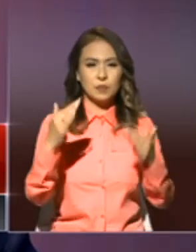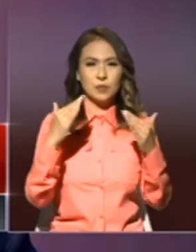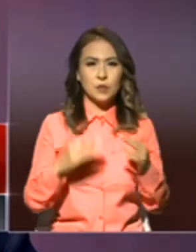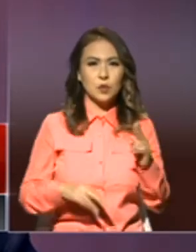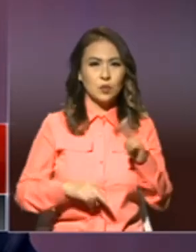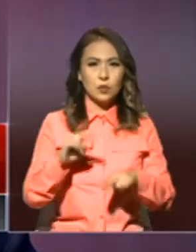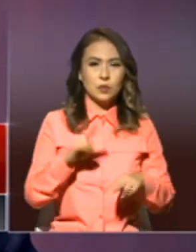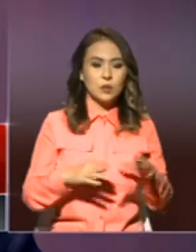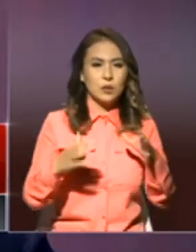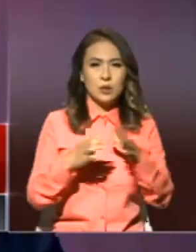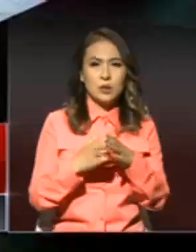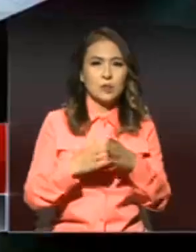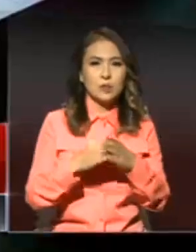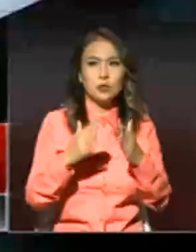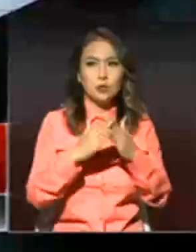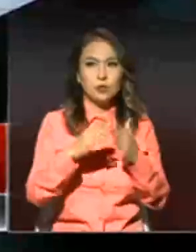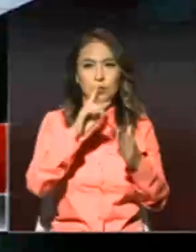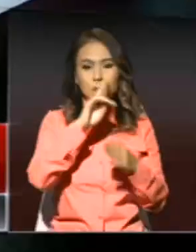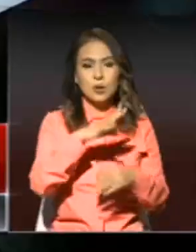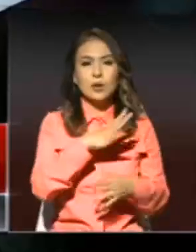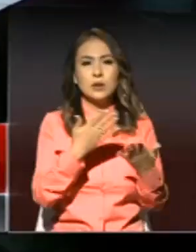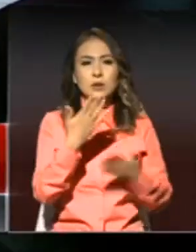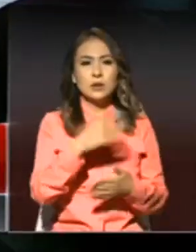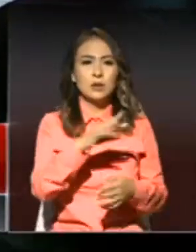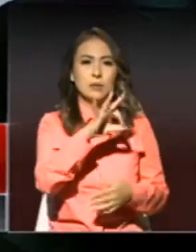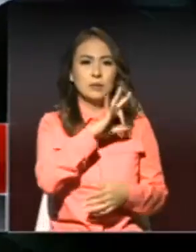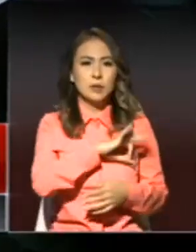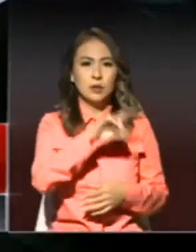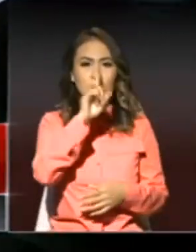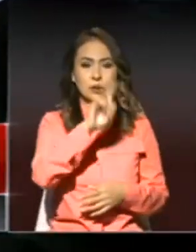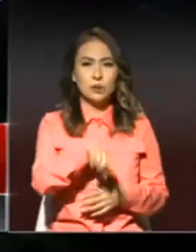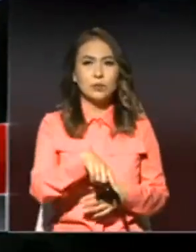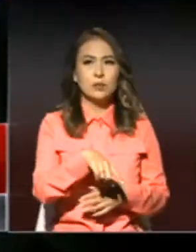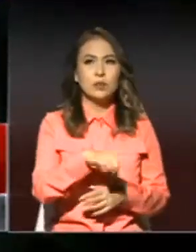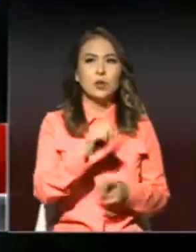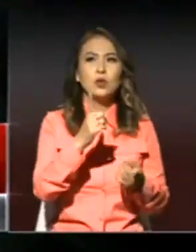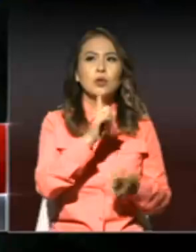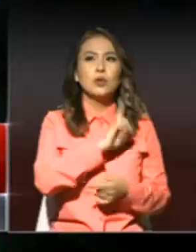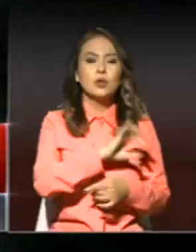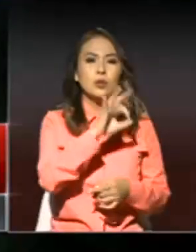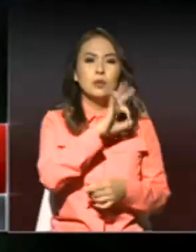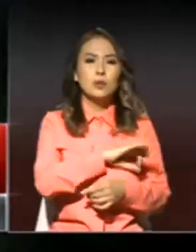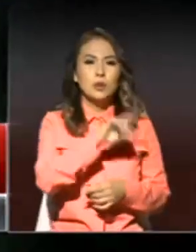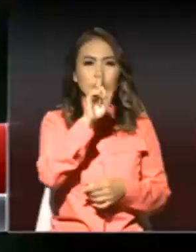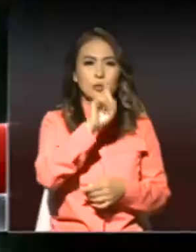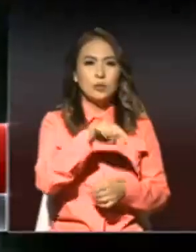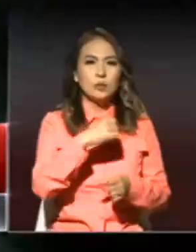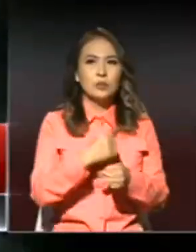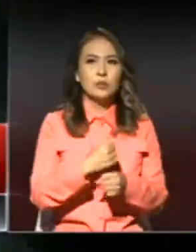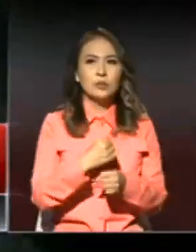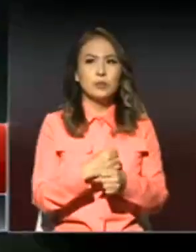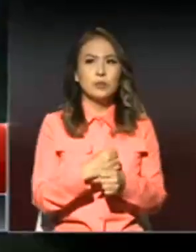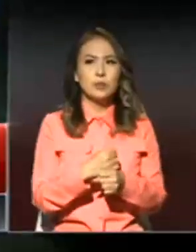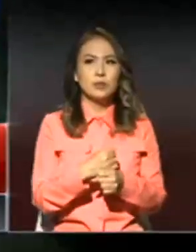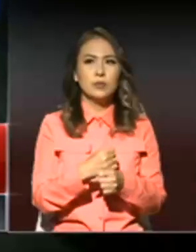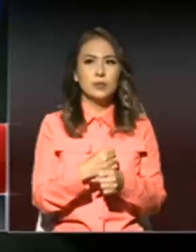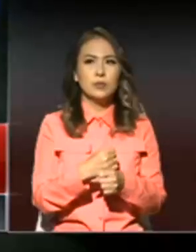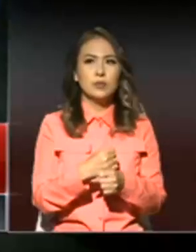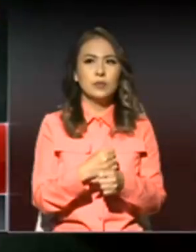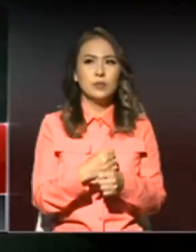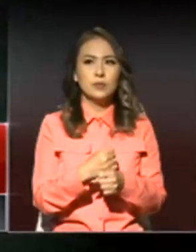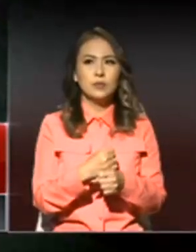үй салмау керек болып жоққа? Жоқ, пайда көрмесін несін салады? Тұрмай қойды. Неге көрмейді? Неге көрмейді? Пайда деген сөз. Қазір құрылыс компаниялары,